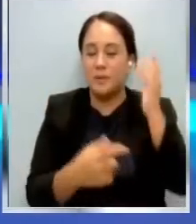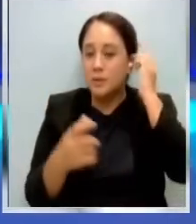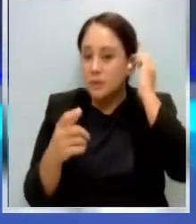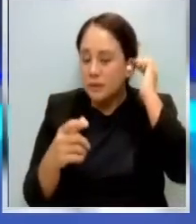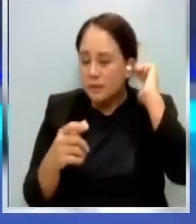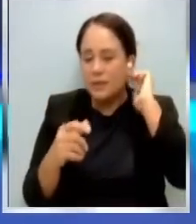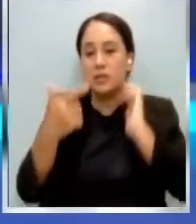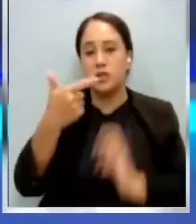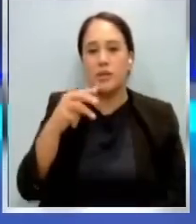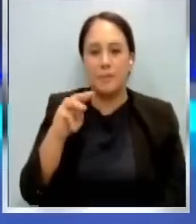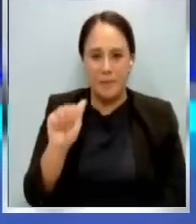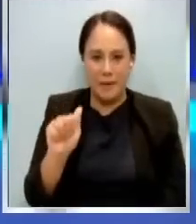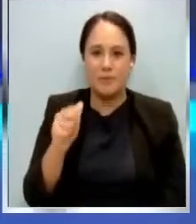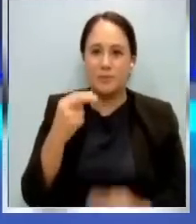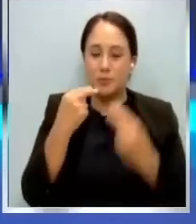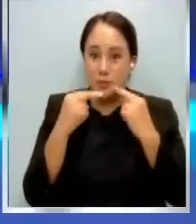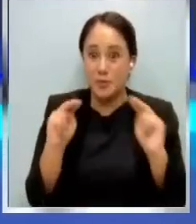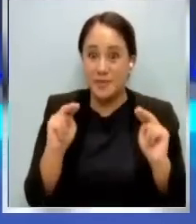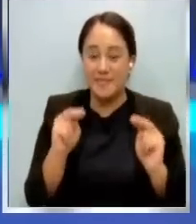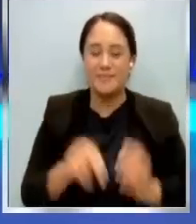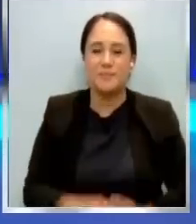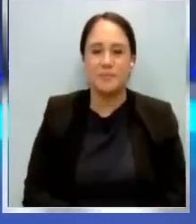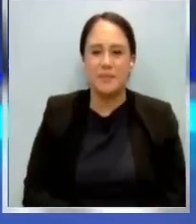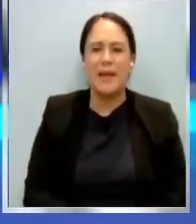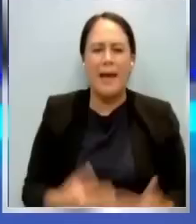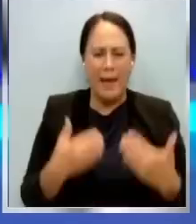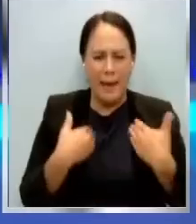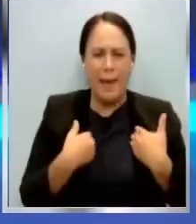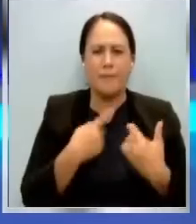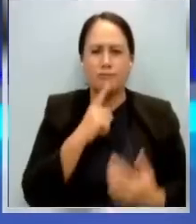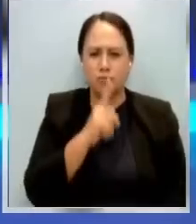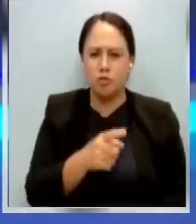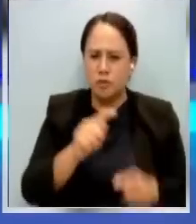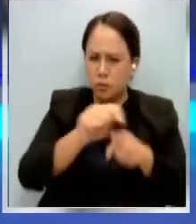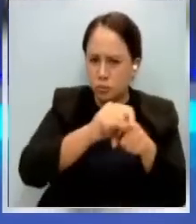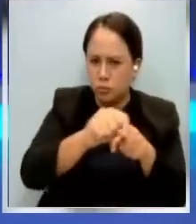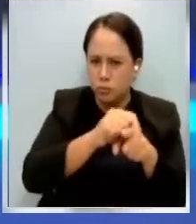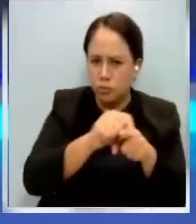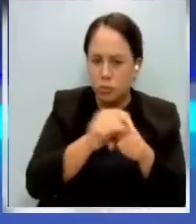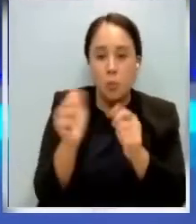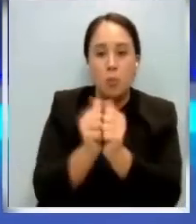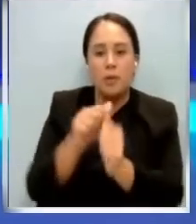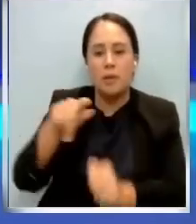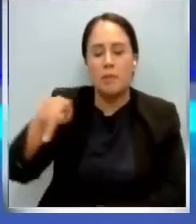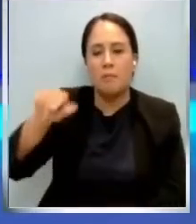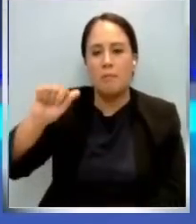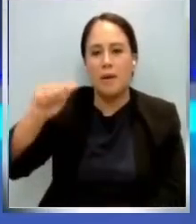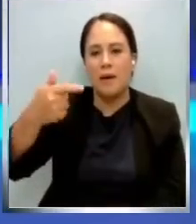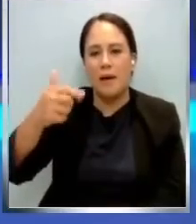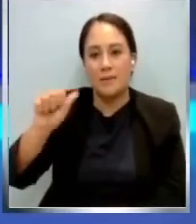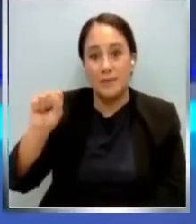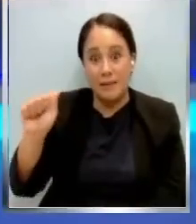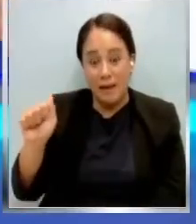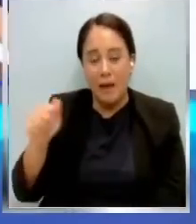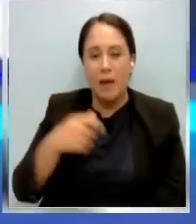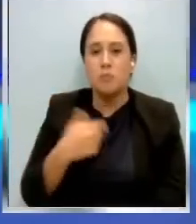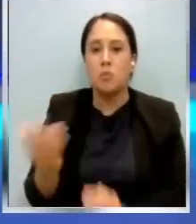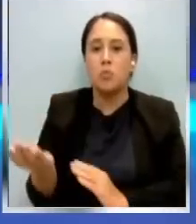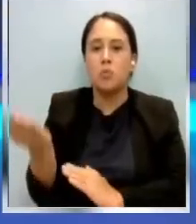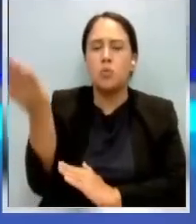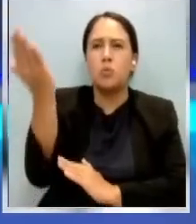News Weather Center. Dumaan sila sa masusing training ng PAGASA para masigurong mula umaga hanggang